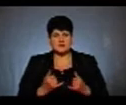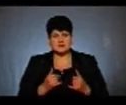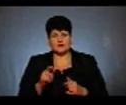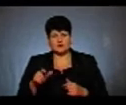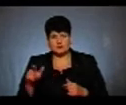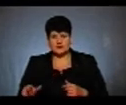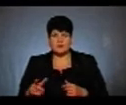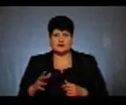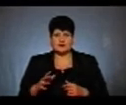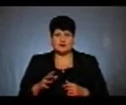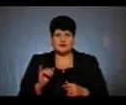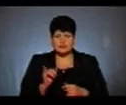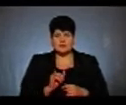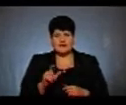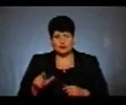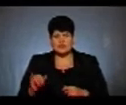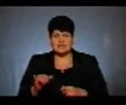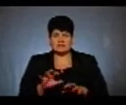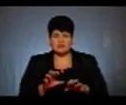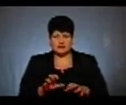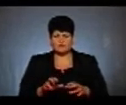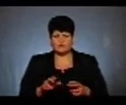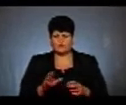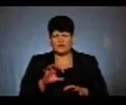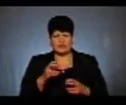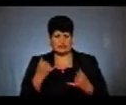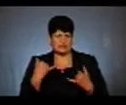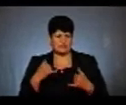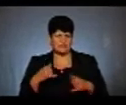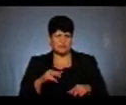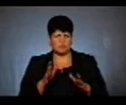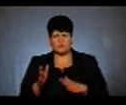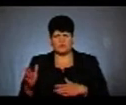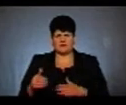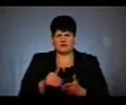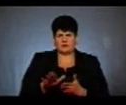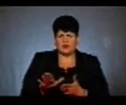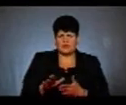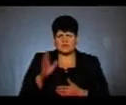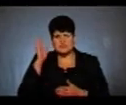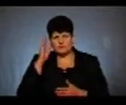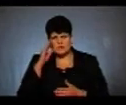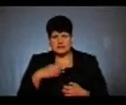укус слиною. У першу чергу у тварини дивна поведінка, відмова від їжі, від води, страх світла та води.